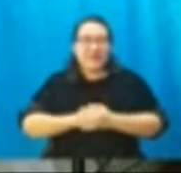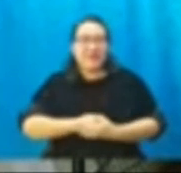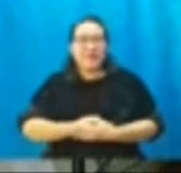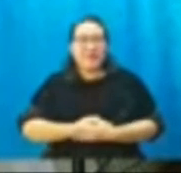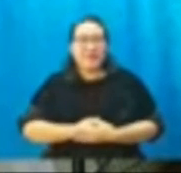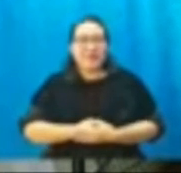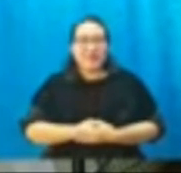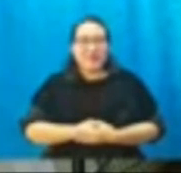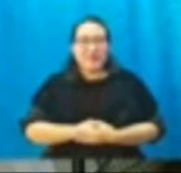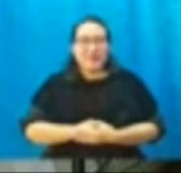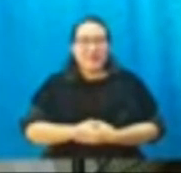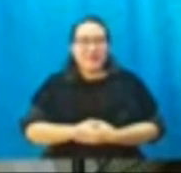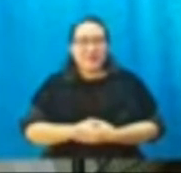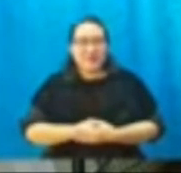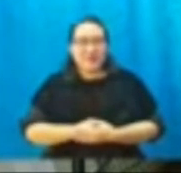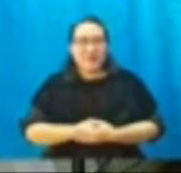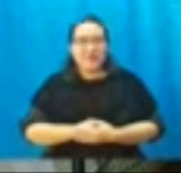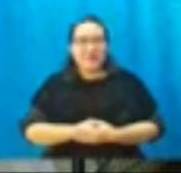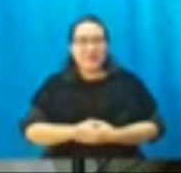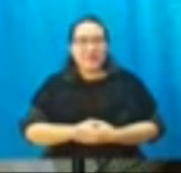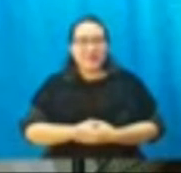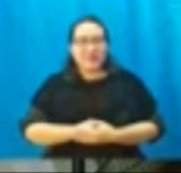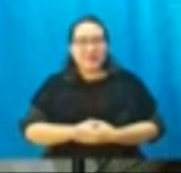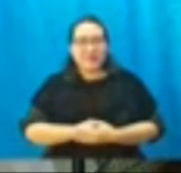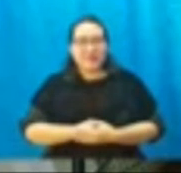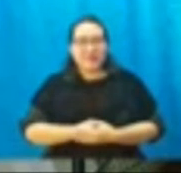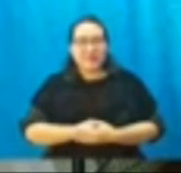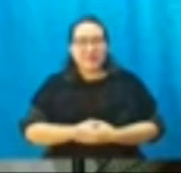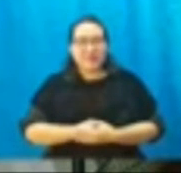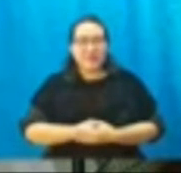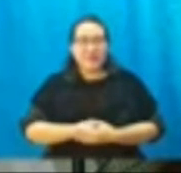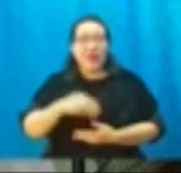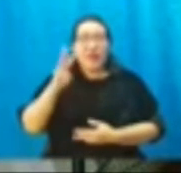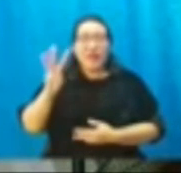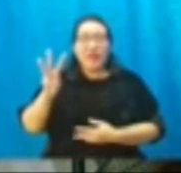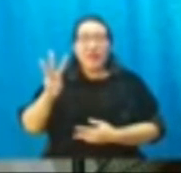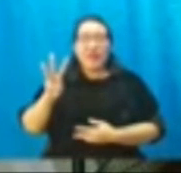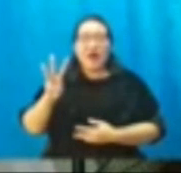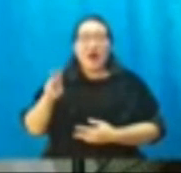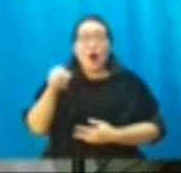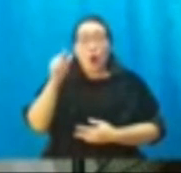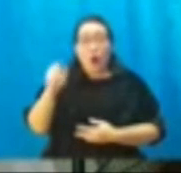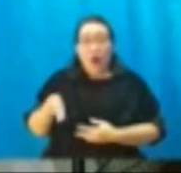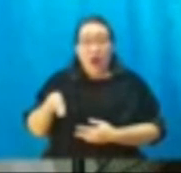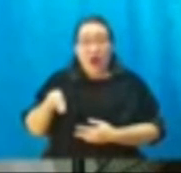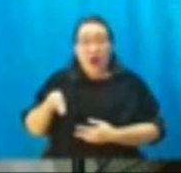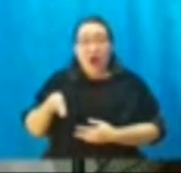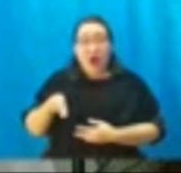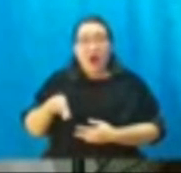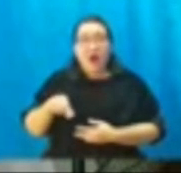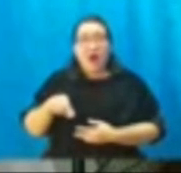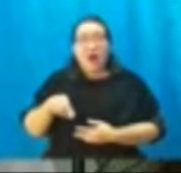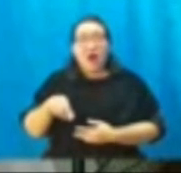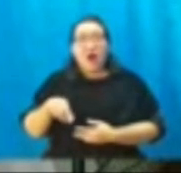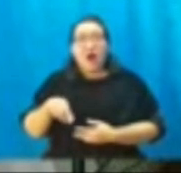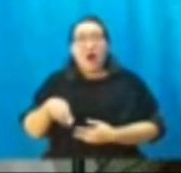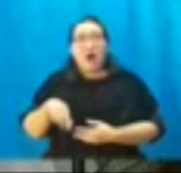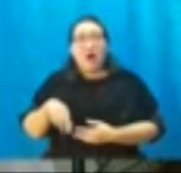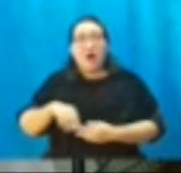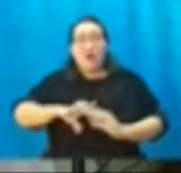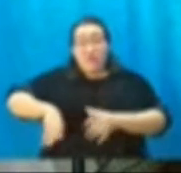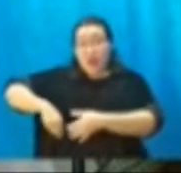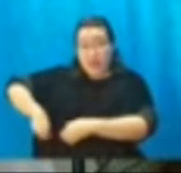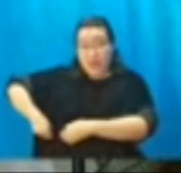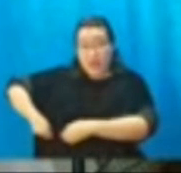Byson ares Tiongkok Tiongkok dipegang atau cicak Dek ambil alih oleh komunis dan semua misionaris